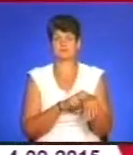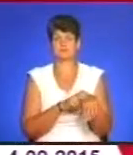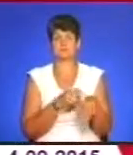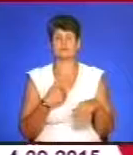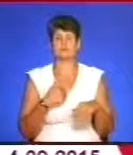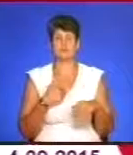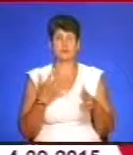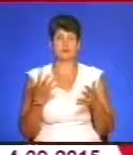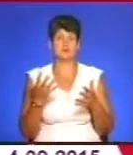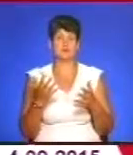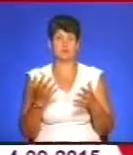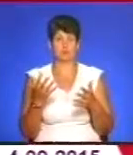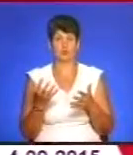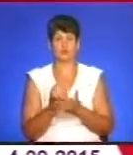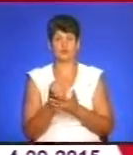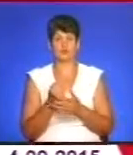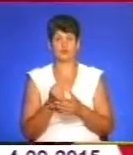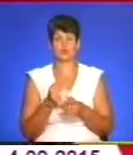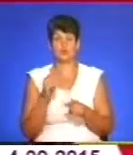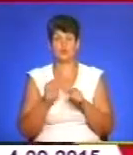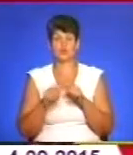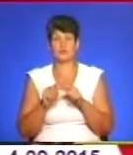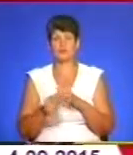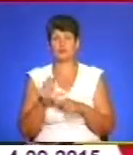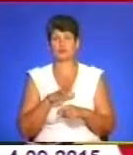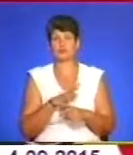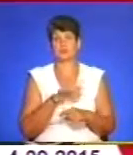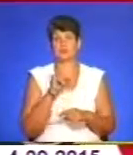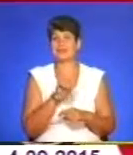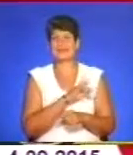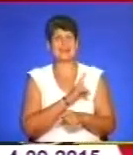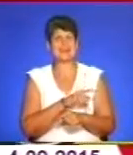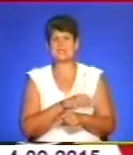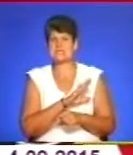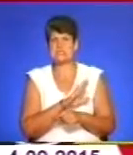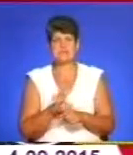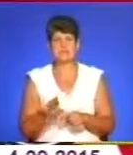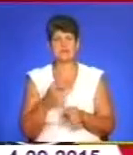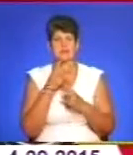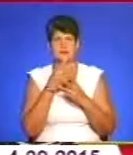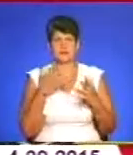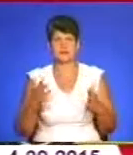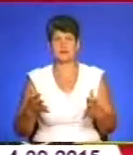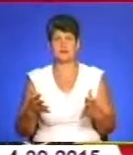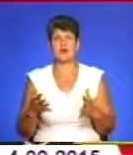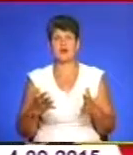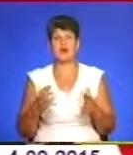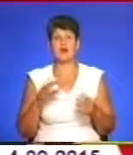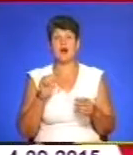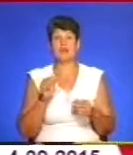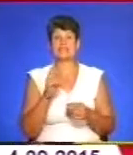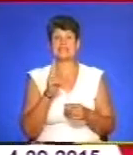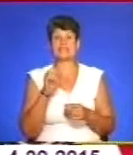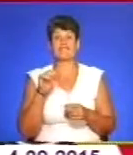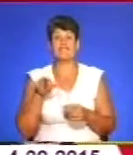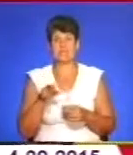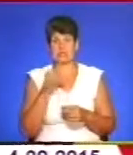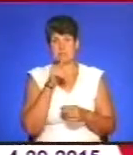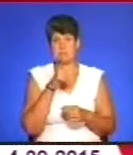їх контролювати, ці приступи, вони були в неї не сильними і незначними, а от від квітня місяця